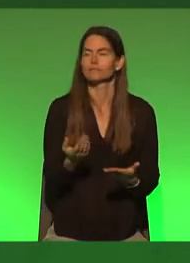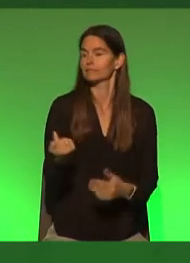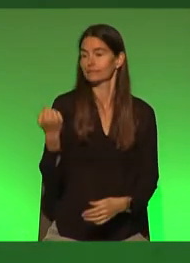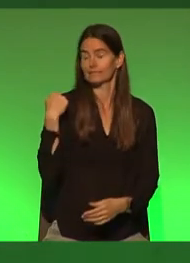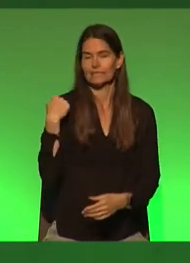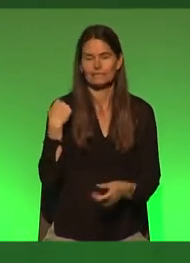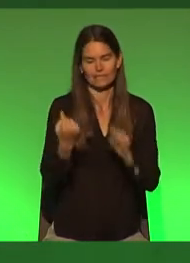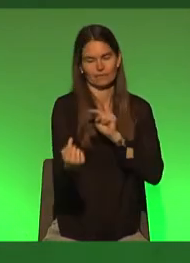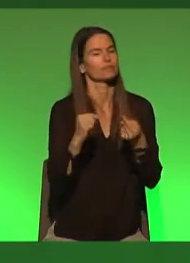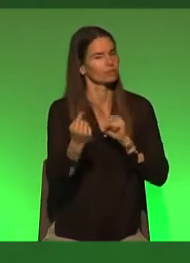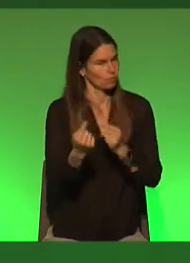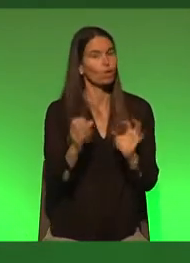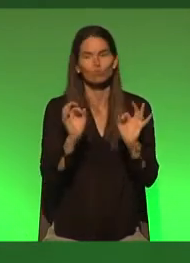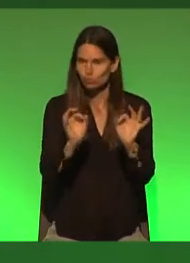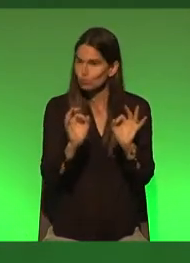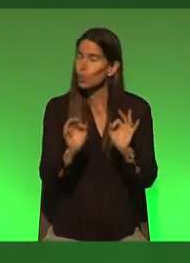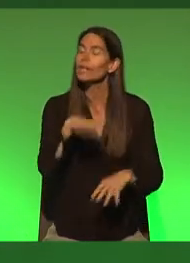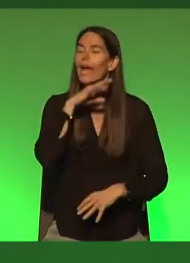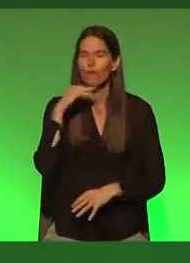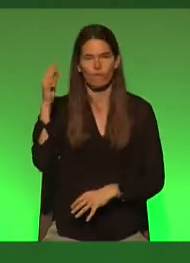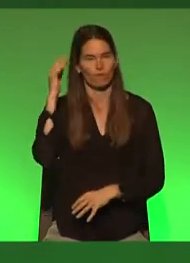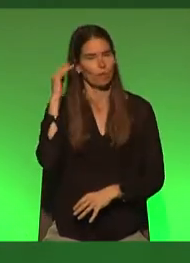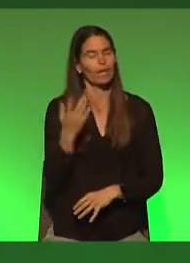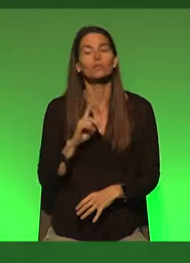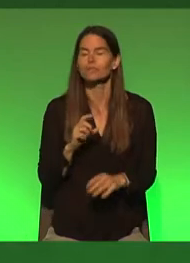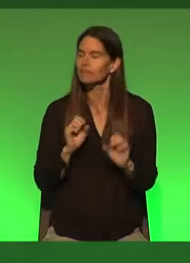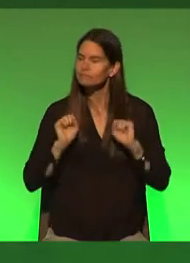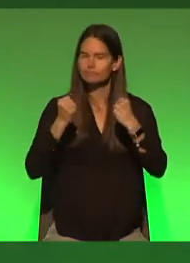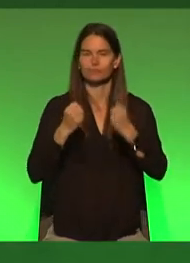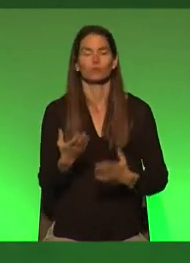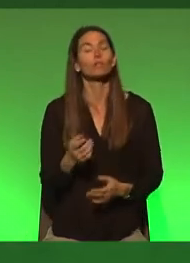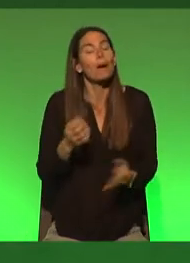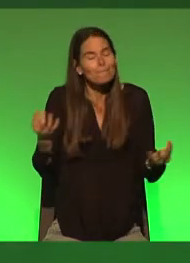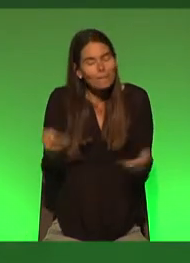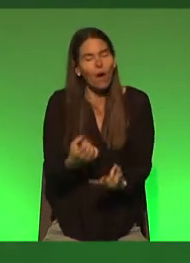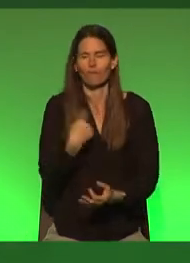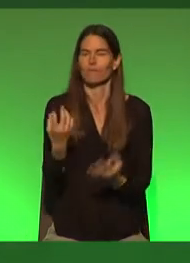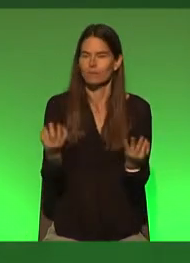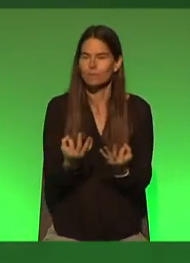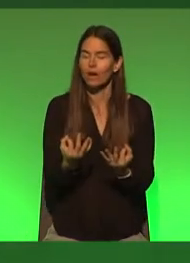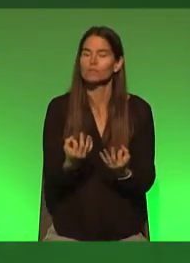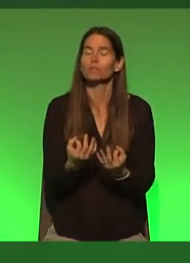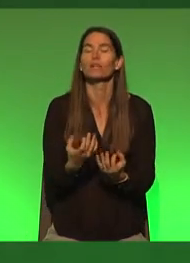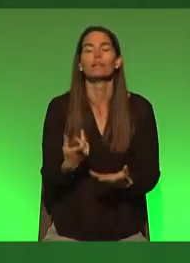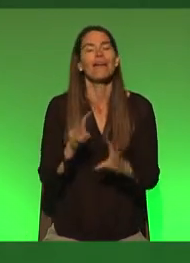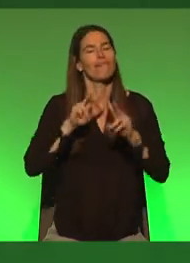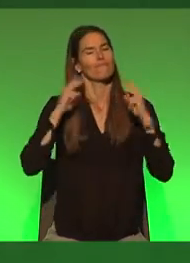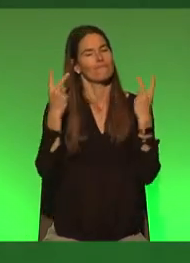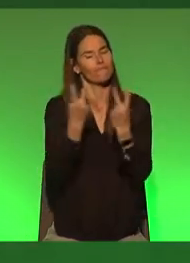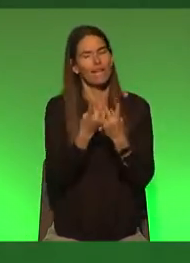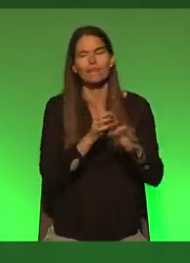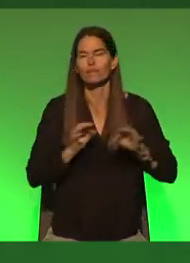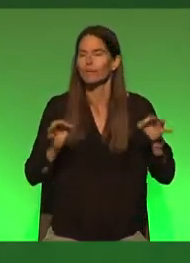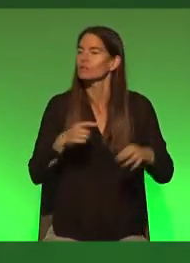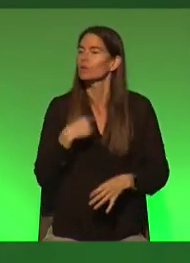gestern die Debatte war gut. Sie war nachdenklich und sie war gleichzeitig entschlossen und sie war auch nötig für uns. Die Vermessung der Welt und auch unserer